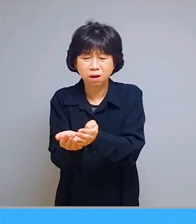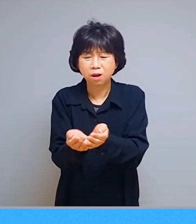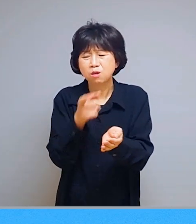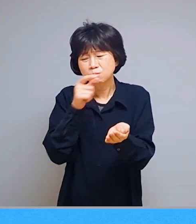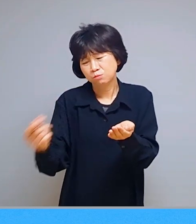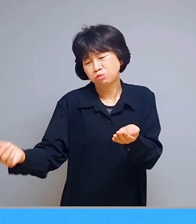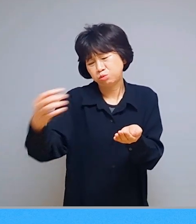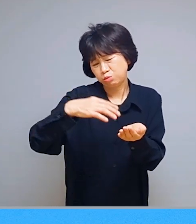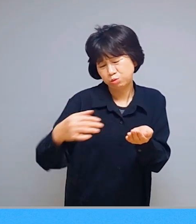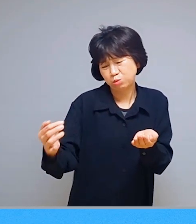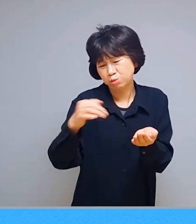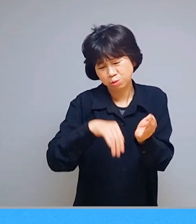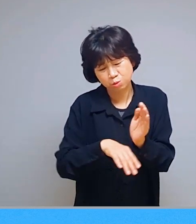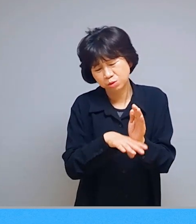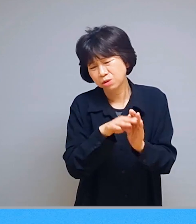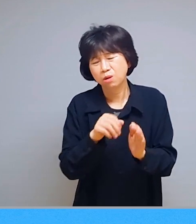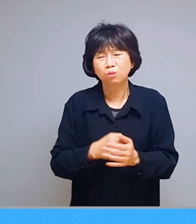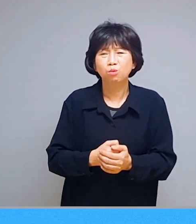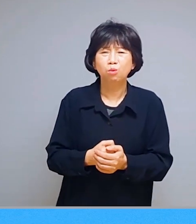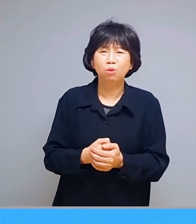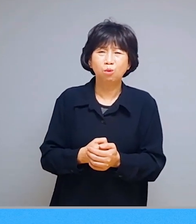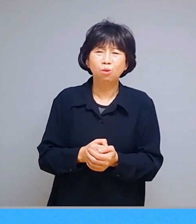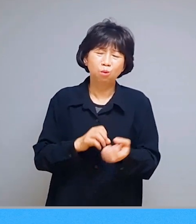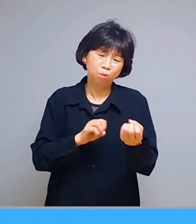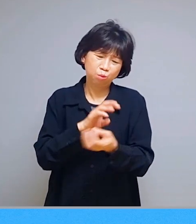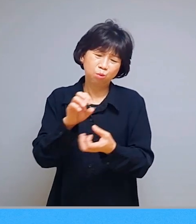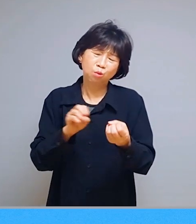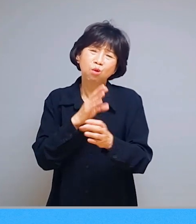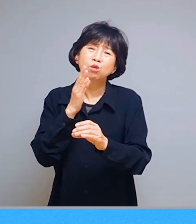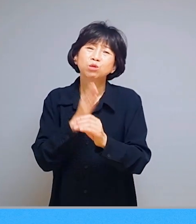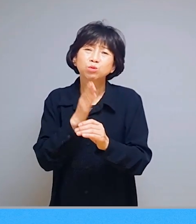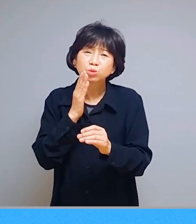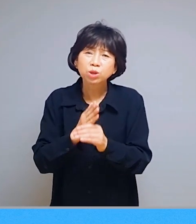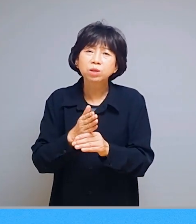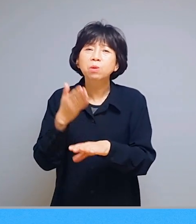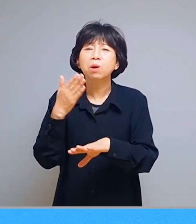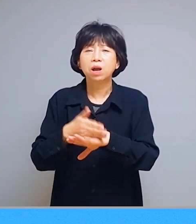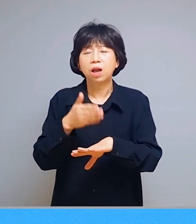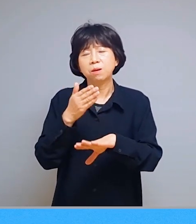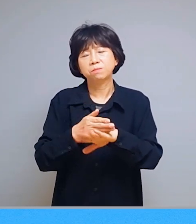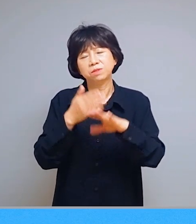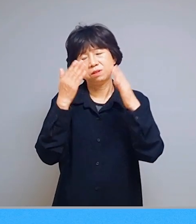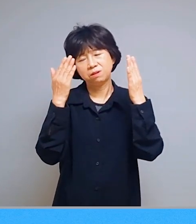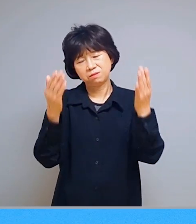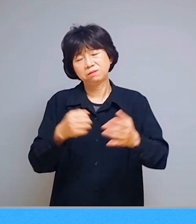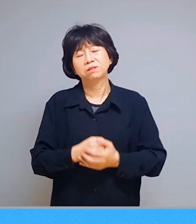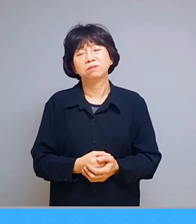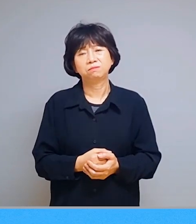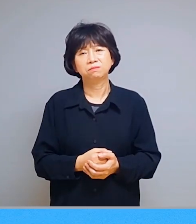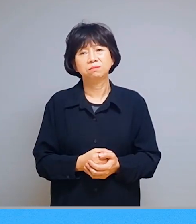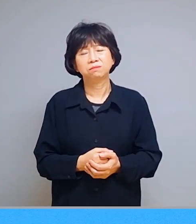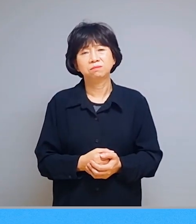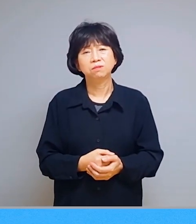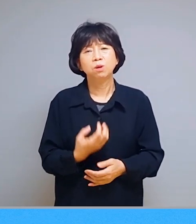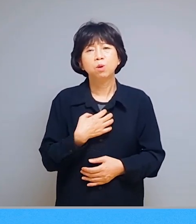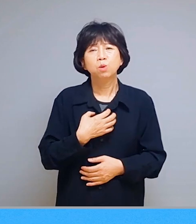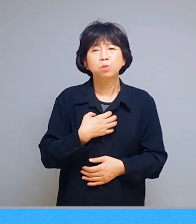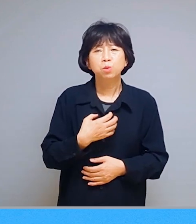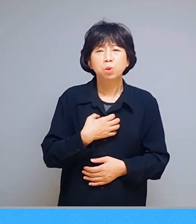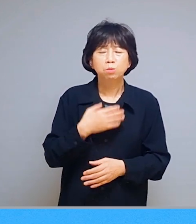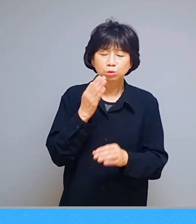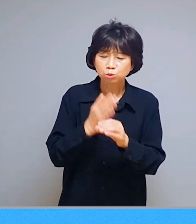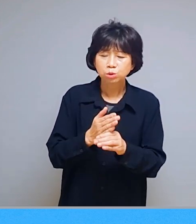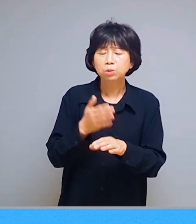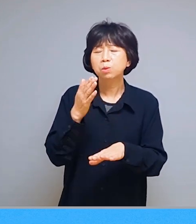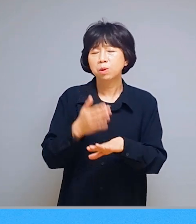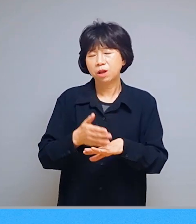들어온 게 찰랑찰랑 거리는 거예요. 지금도 금방이라도 배가 뒤집힐 것 같은 위기가 있는 거죠. 그런데 뭐예요?